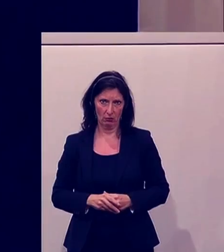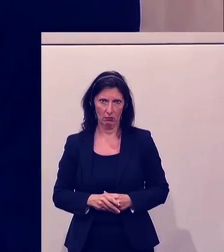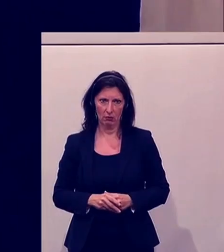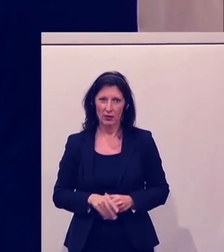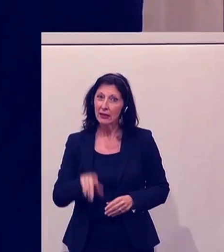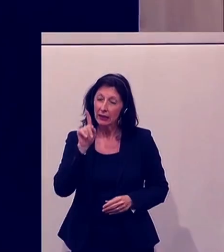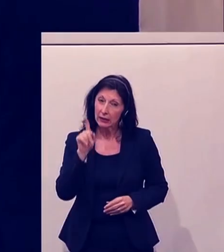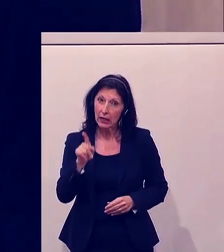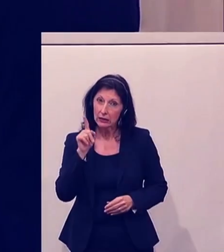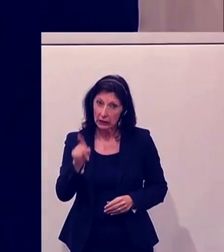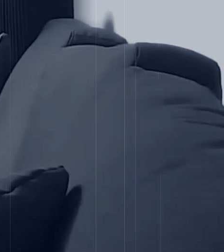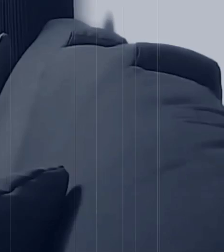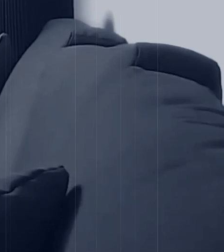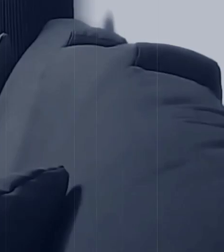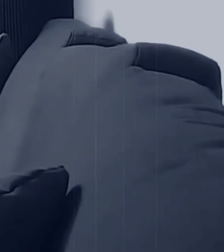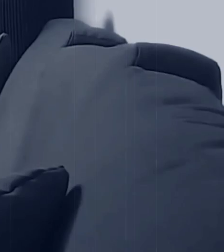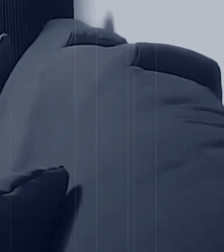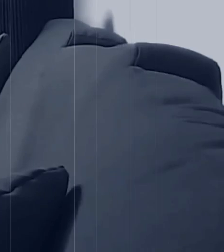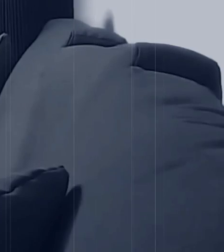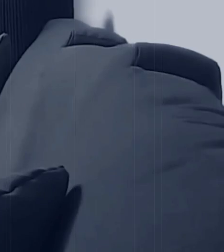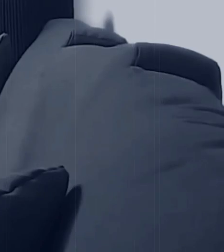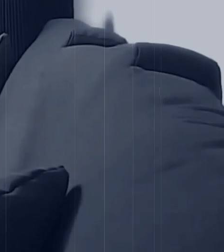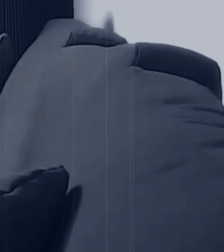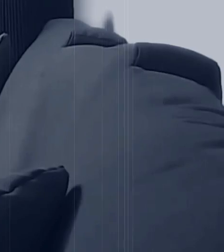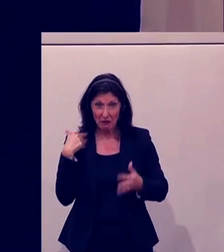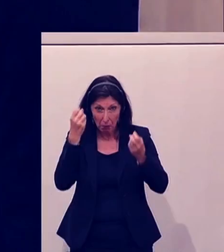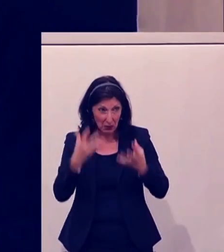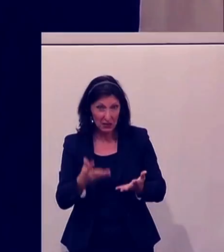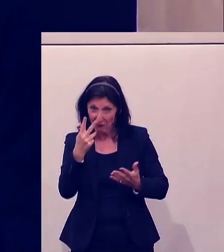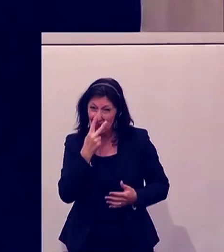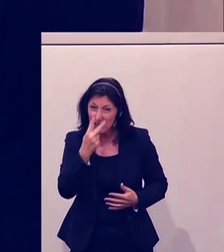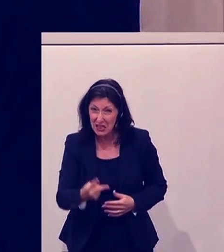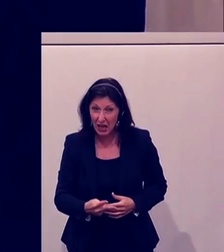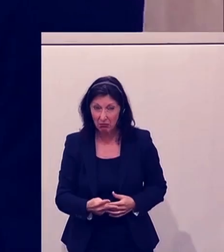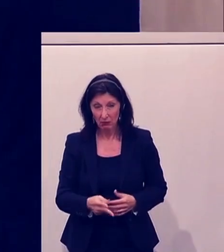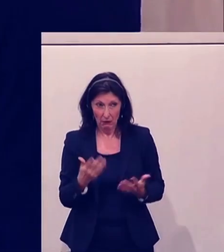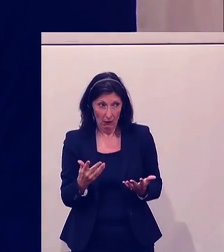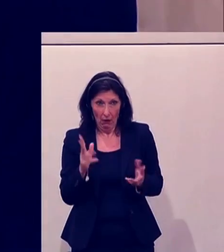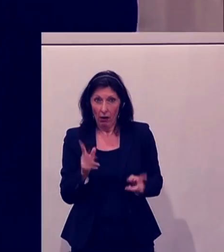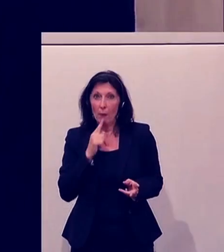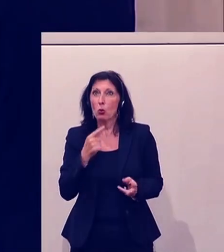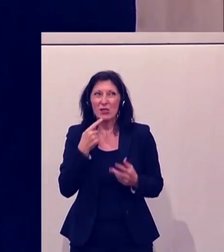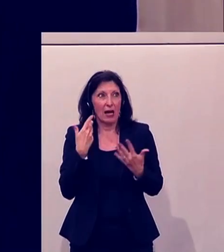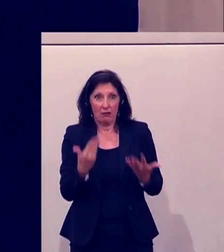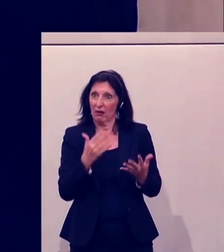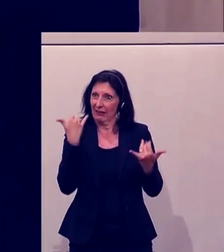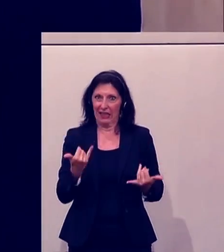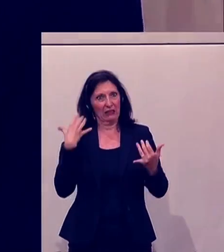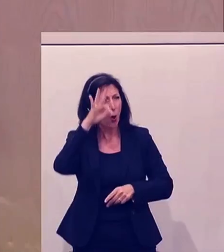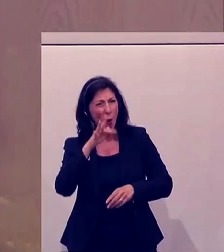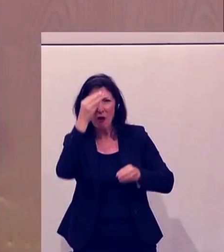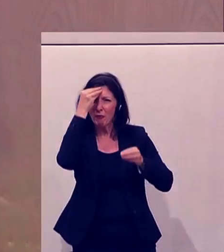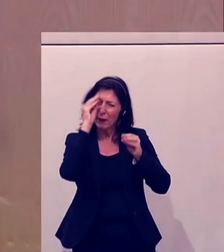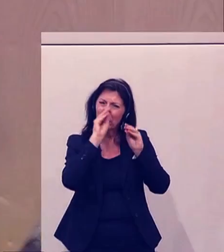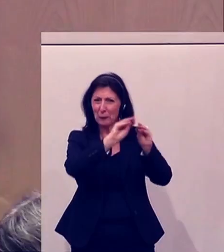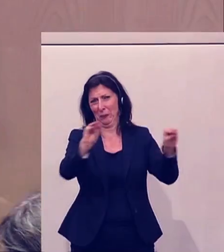Denn wer diese Bilder gesehen hat, was da in Ibiza vorgefallen ist, dann kann man nur sagen, so kann man nicht zur Tagesordnung übergehen, meine Damen und Herren.